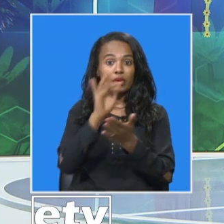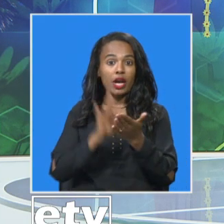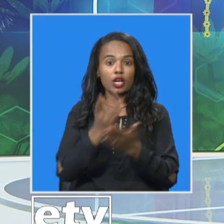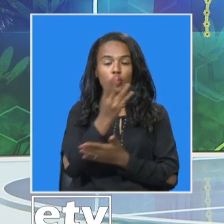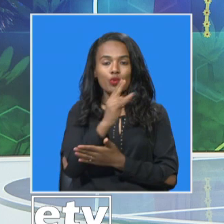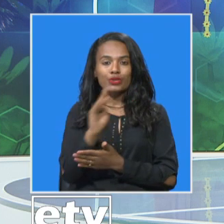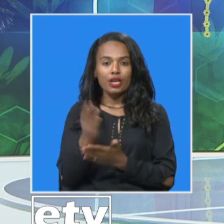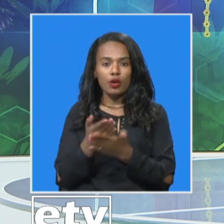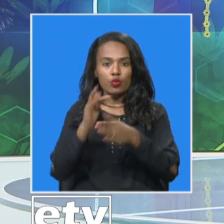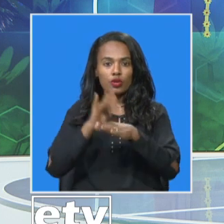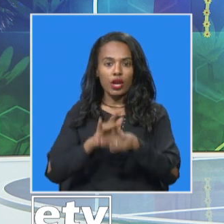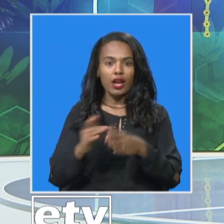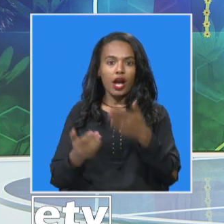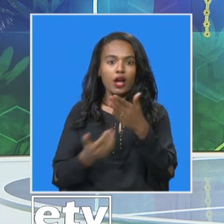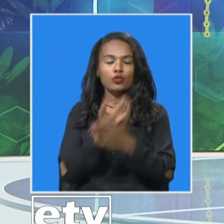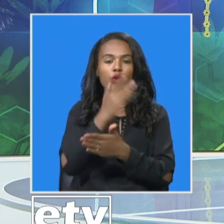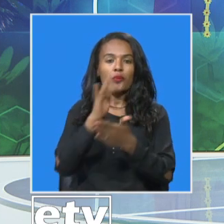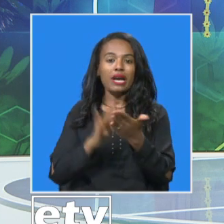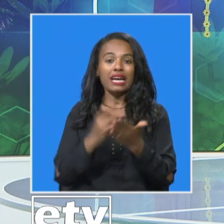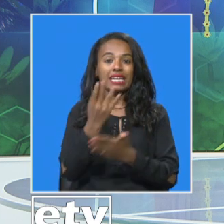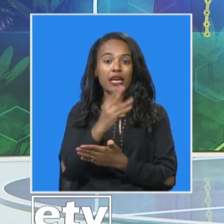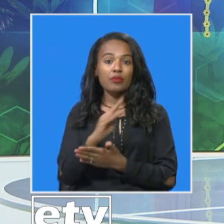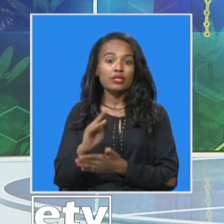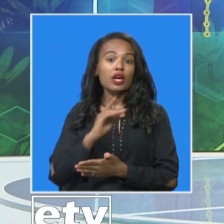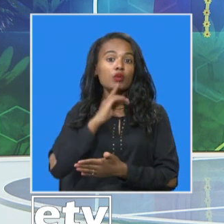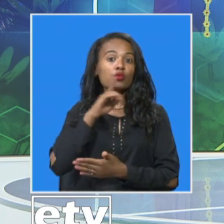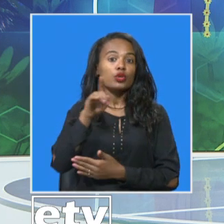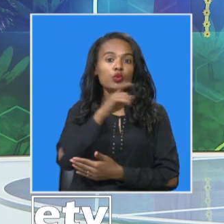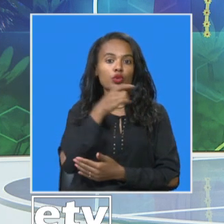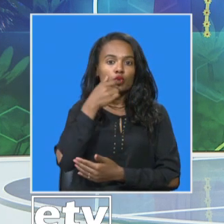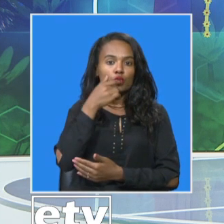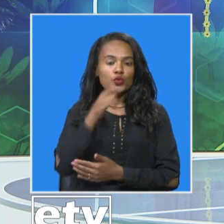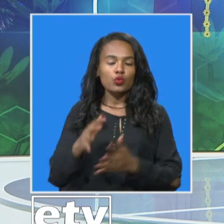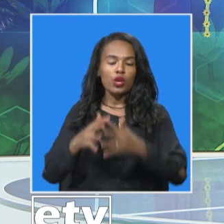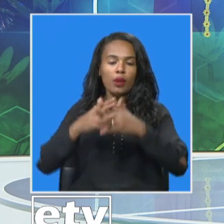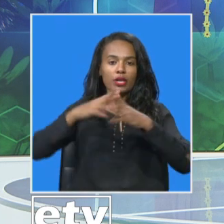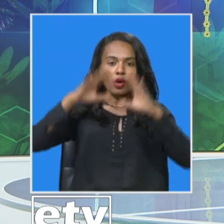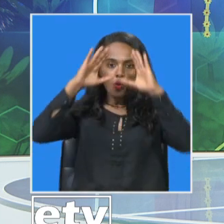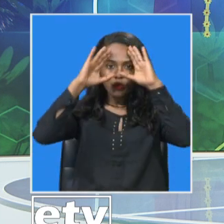የመካከለኛው ምስራቅ ጉዳይ ላይ አዲሷ መካከለኛው ምስራቅ እውን እየሆነች ነው ሲሉ የአሜሪካው